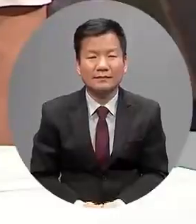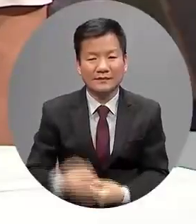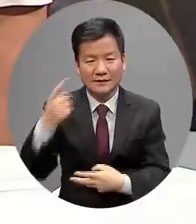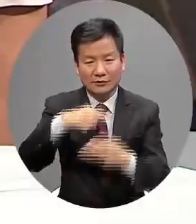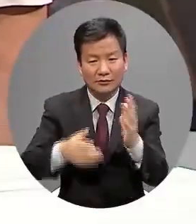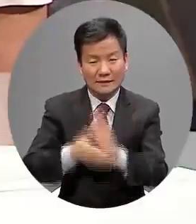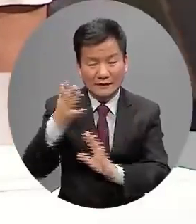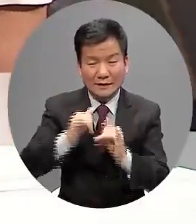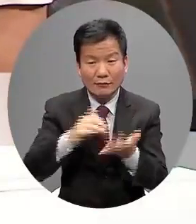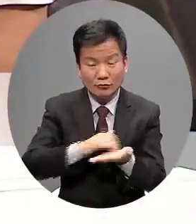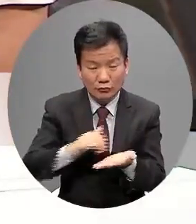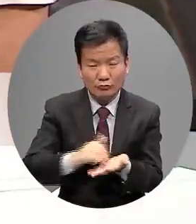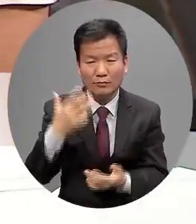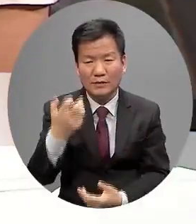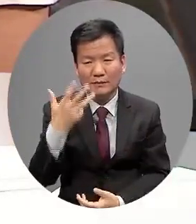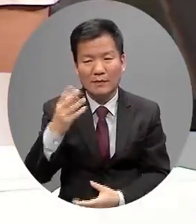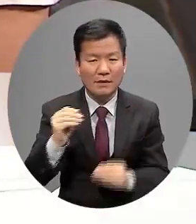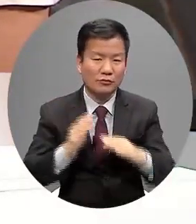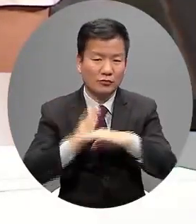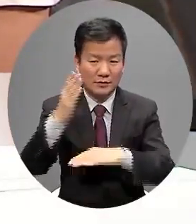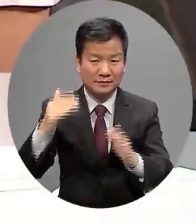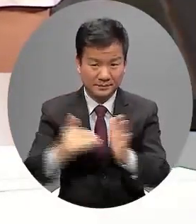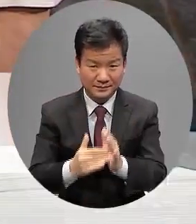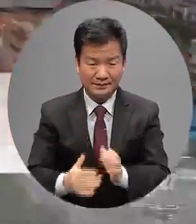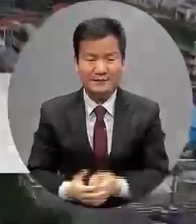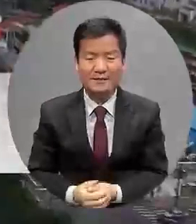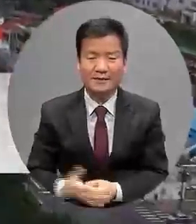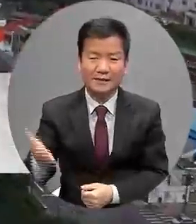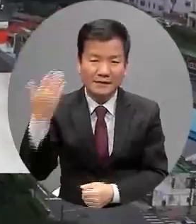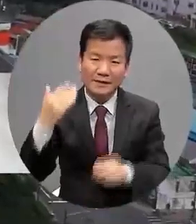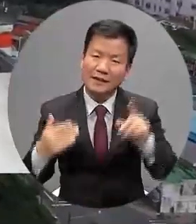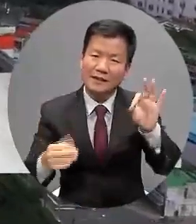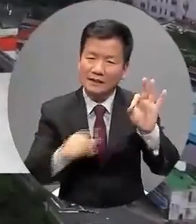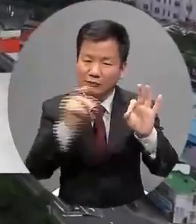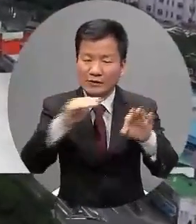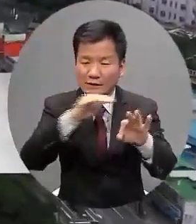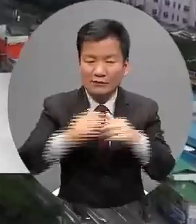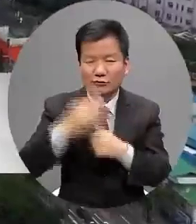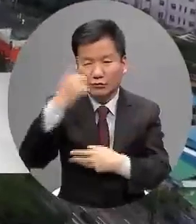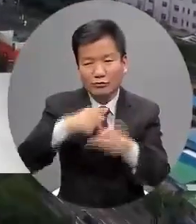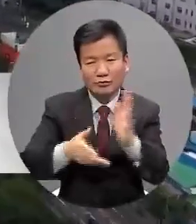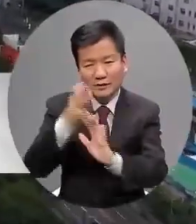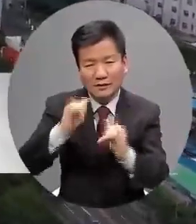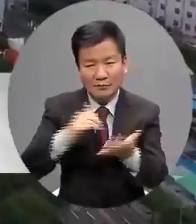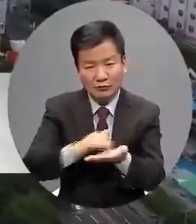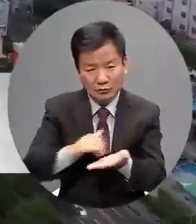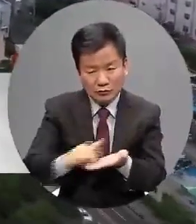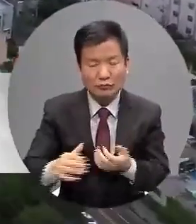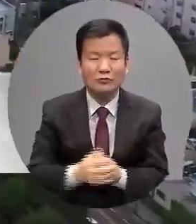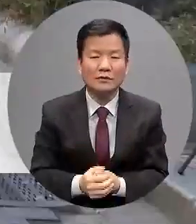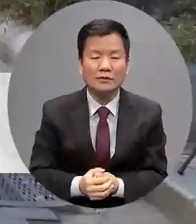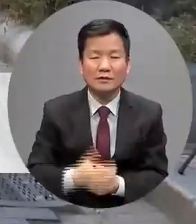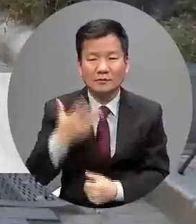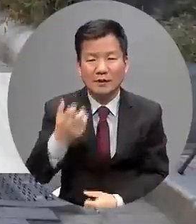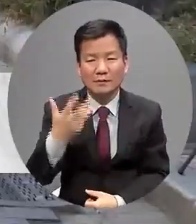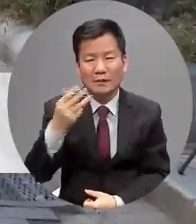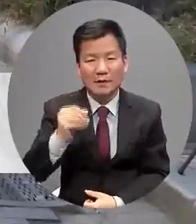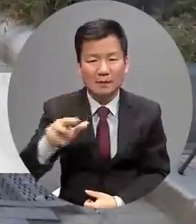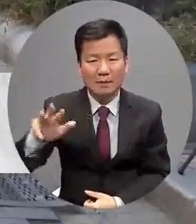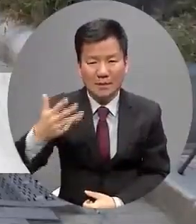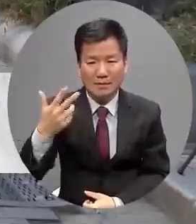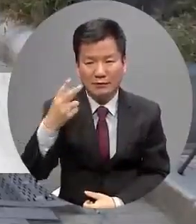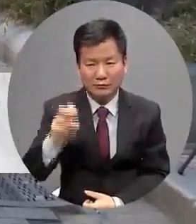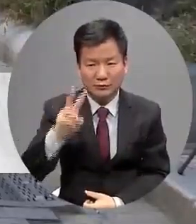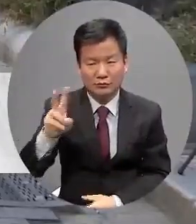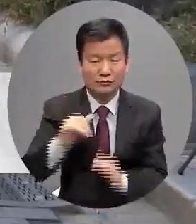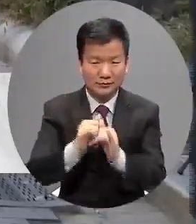청주시 인구가 88만 명을 넘어섰습니다 지난 달 기준 청주시 인구는 내 외국인을 합쳐 88만